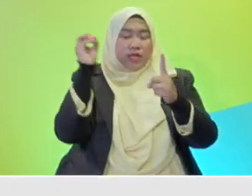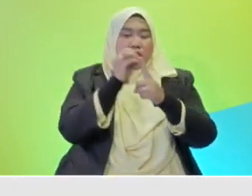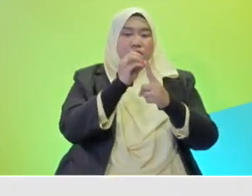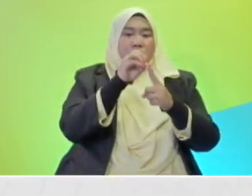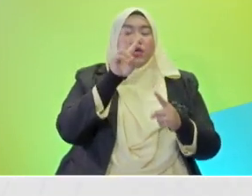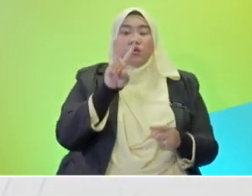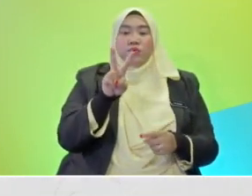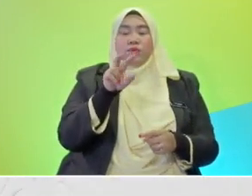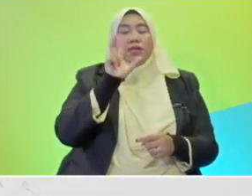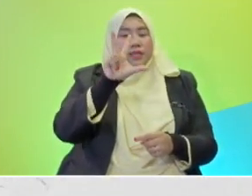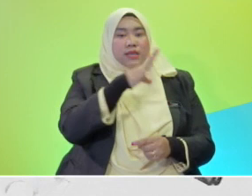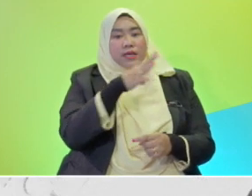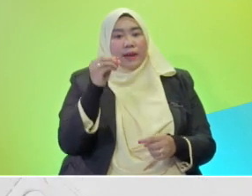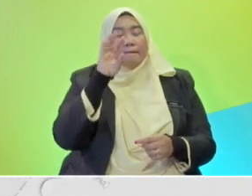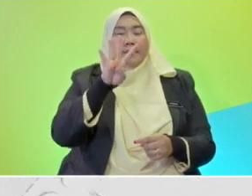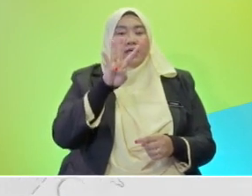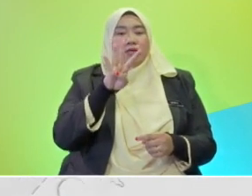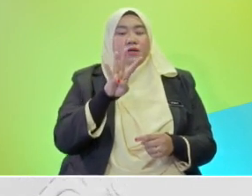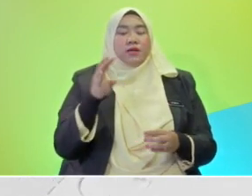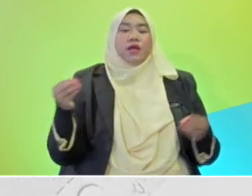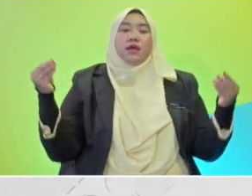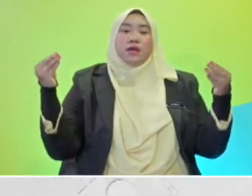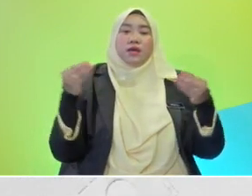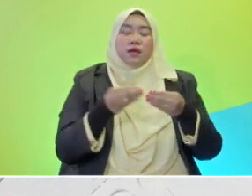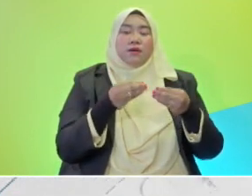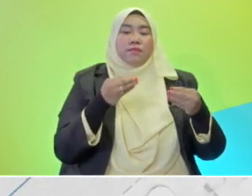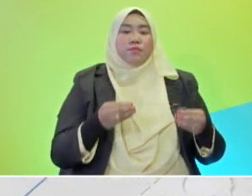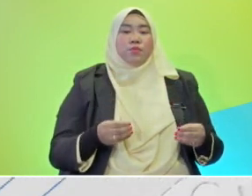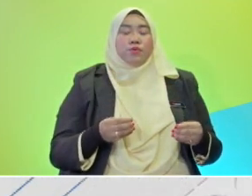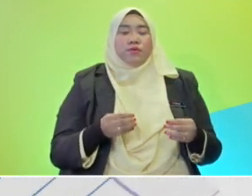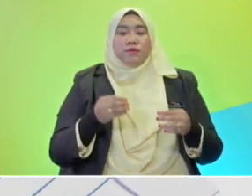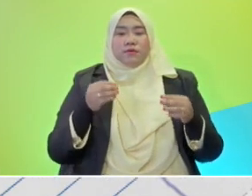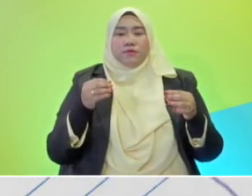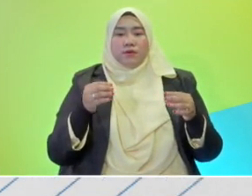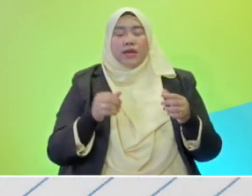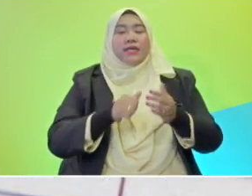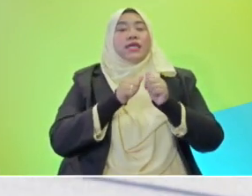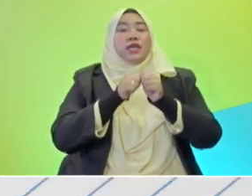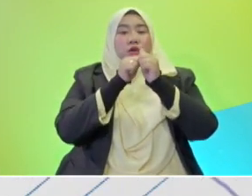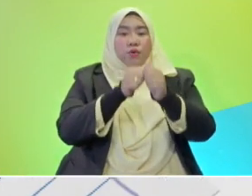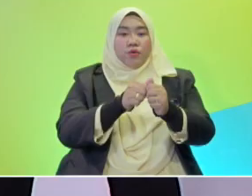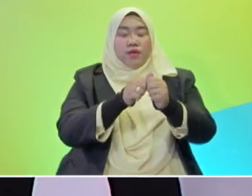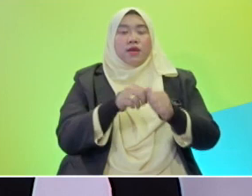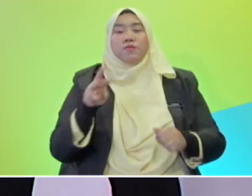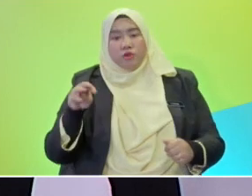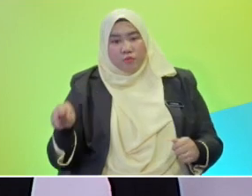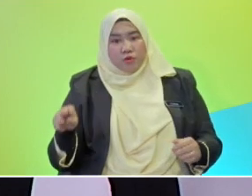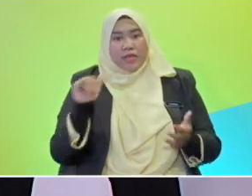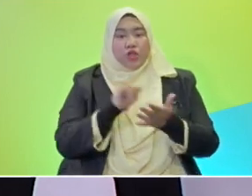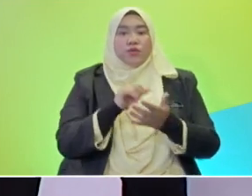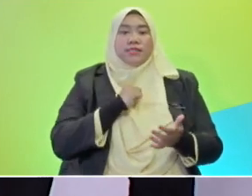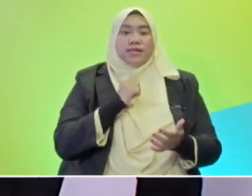gabungkan untuk menghasilkan browser untuk mereka sendiri dengan mengikut kreativity murid